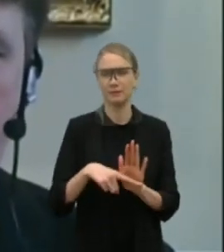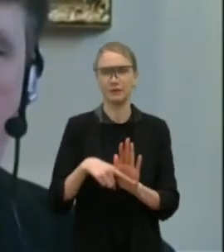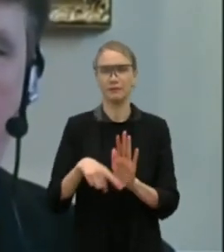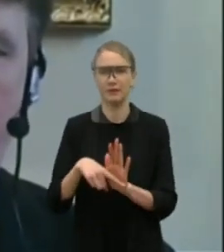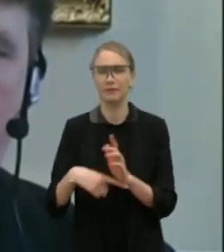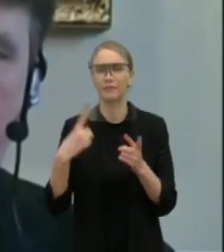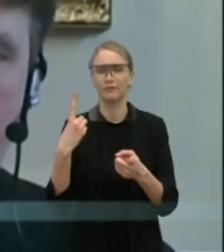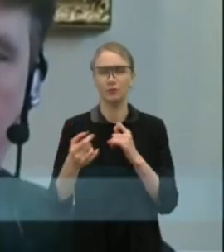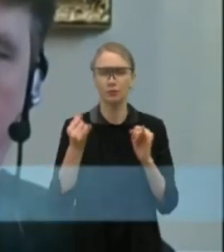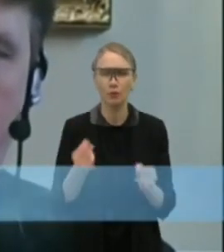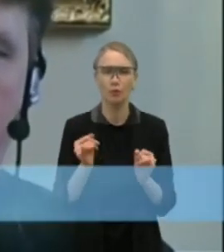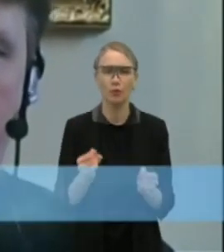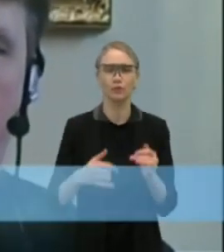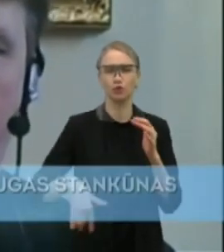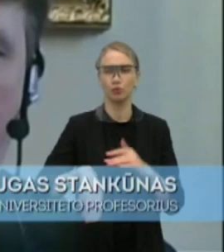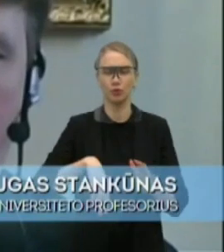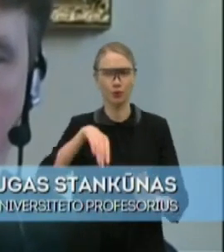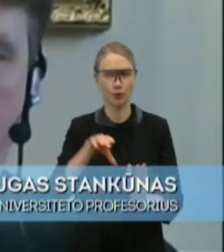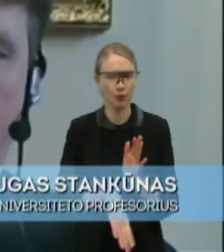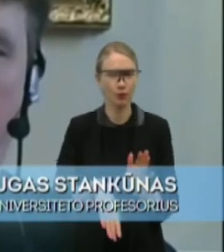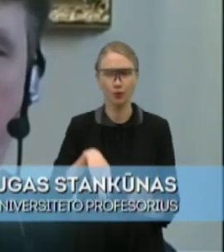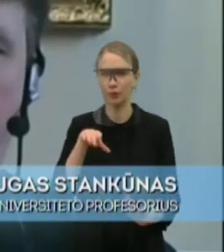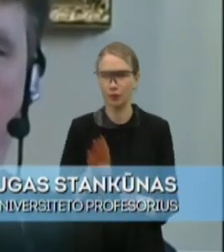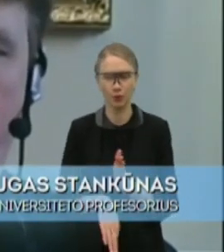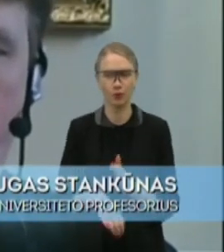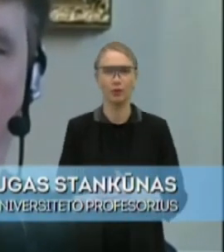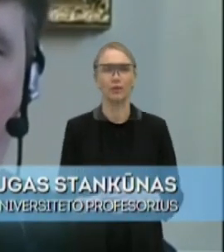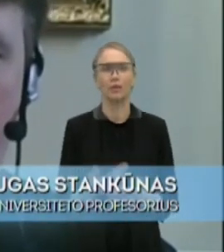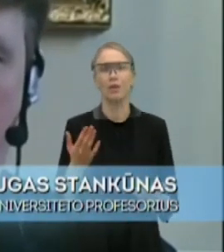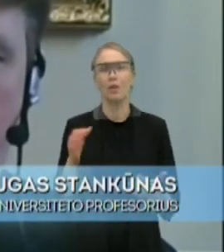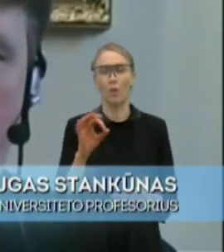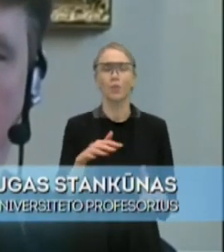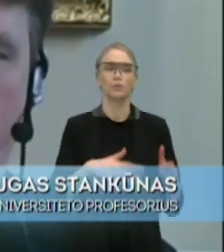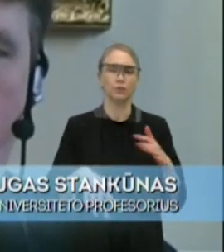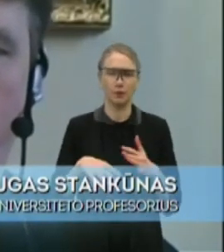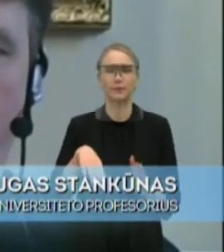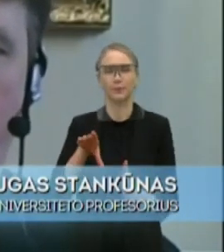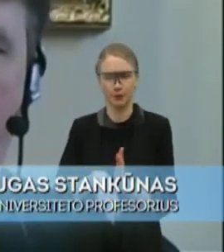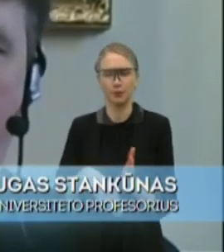informaciją, sakym, na, nes tikrai buvo situacija labai sudėtinga, jinai tokia ir išlieka.